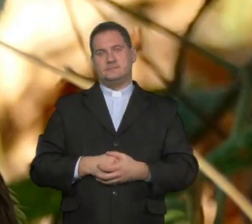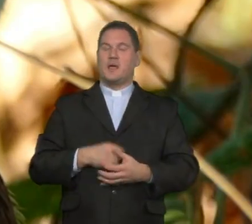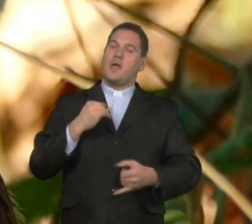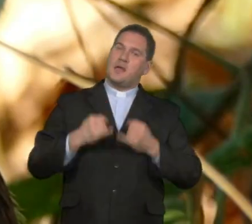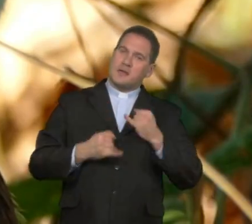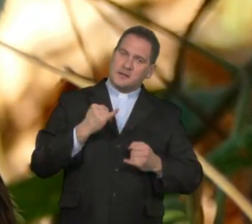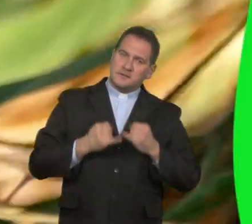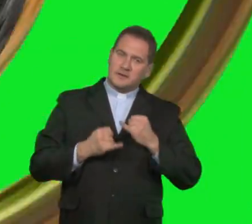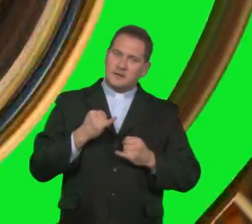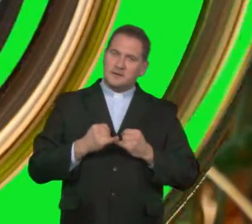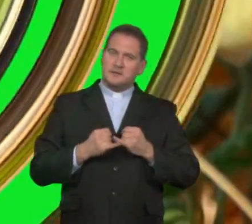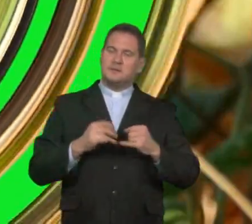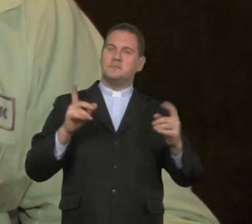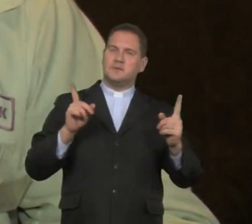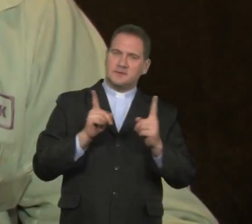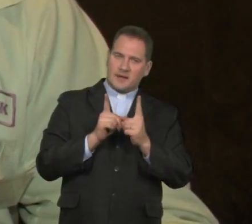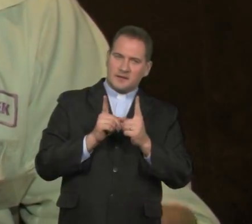Zwierzątkowe porady doktora Skrzeka.